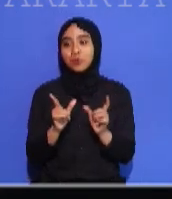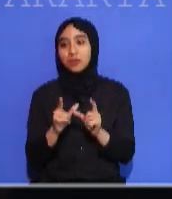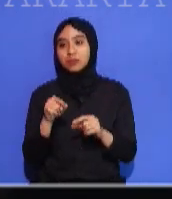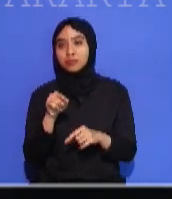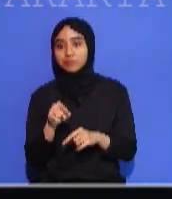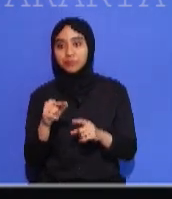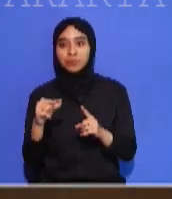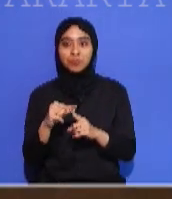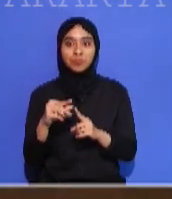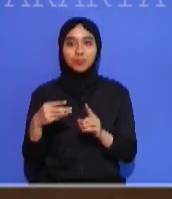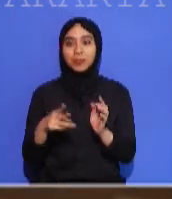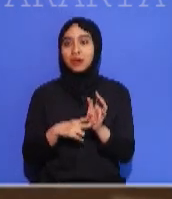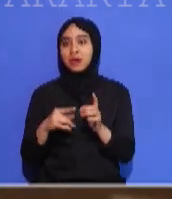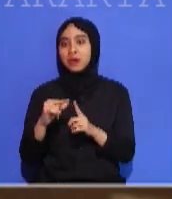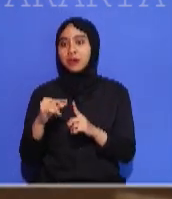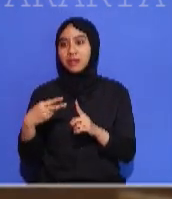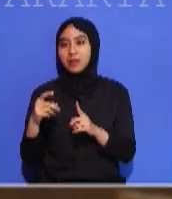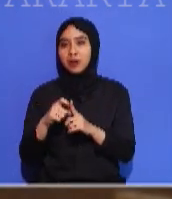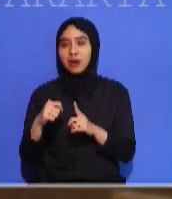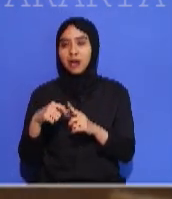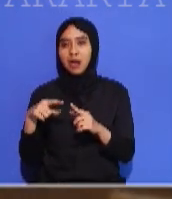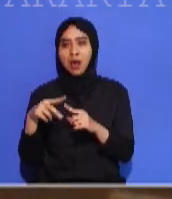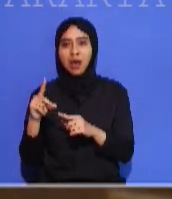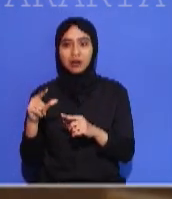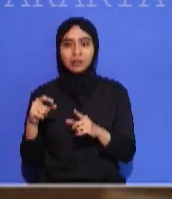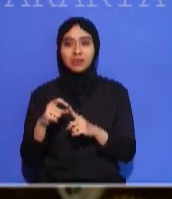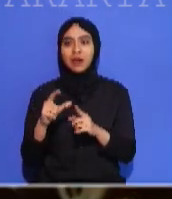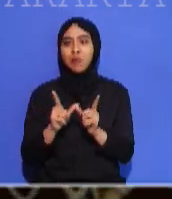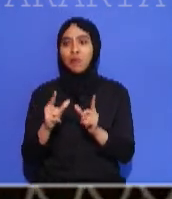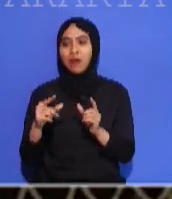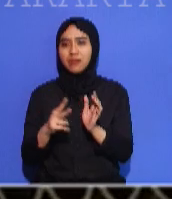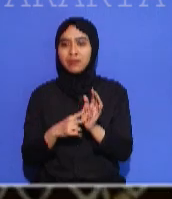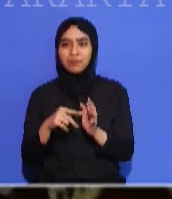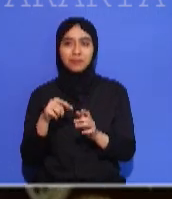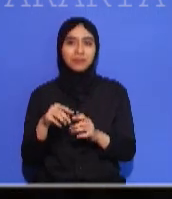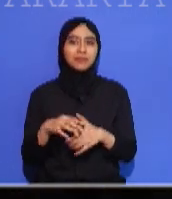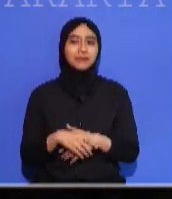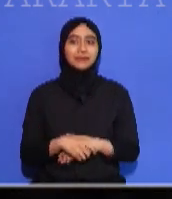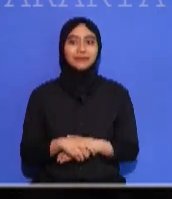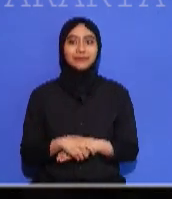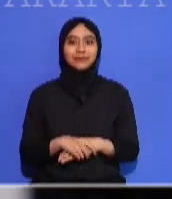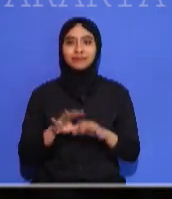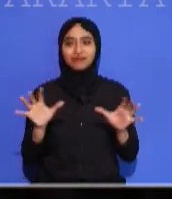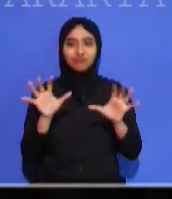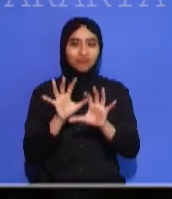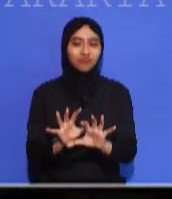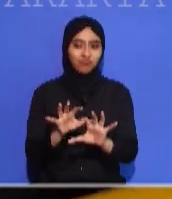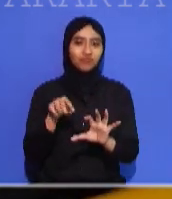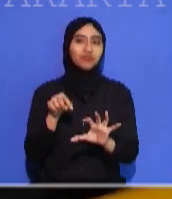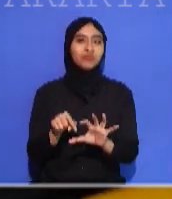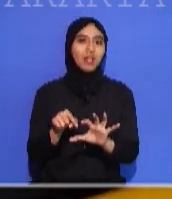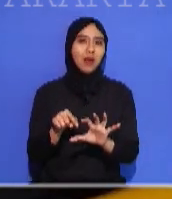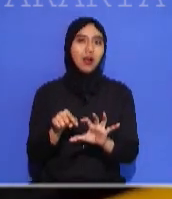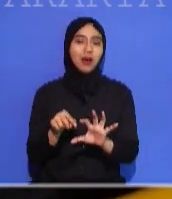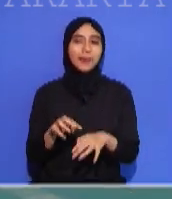pendekar dan pelatih dari seluruh pengda popsi di tanah air dan perwakilan cabang-cabang popsi dari pengda Lampung Jawa Tengah dan